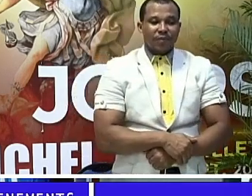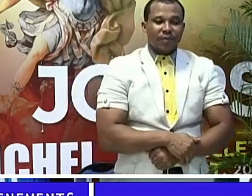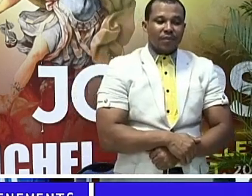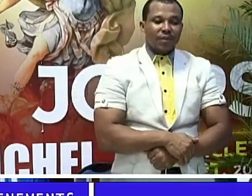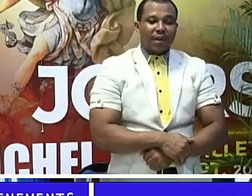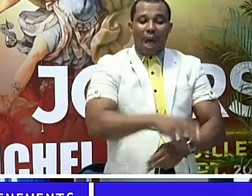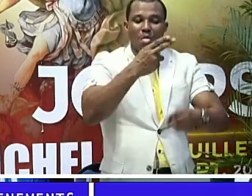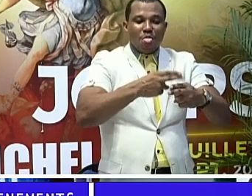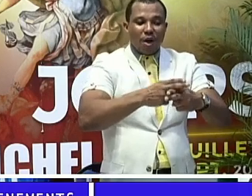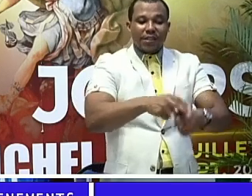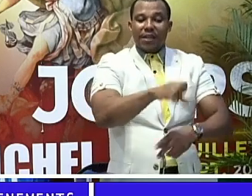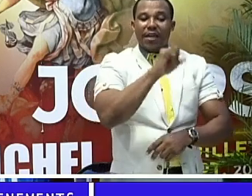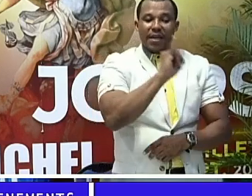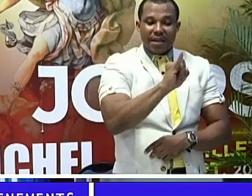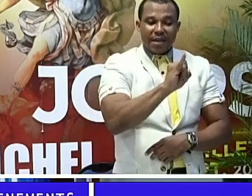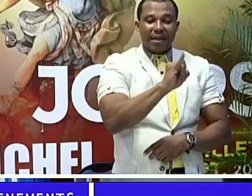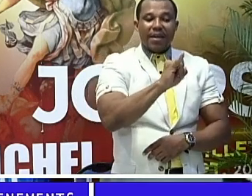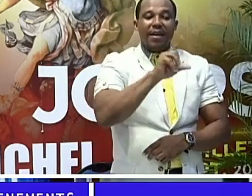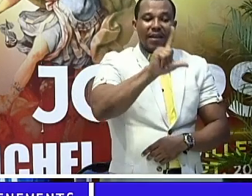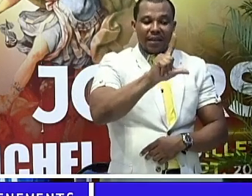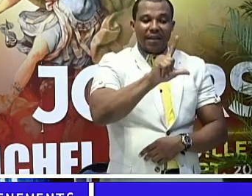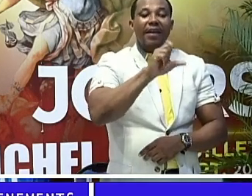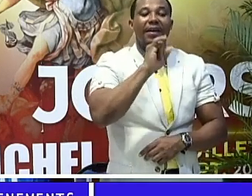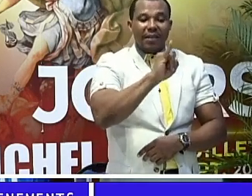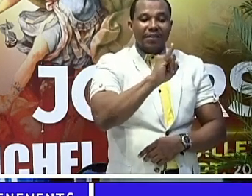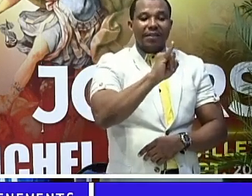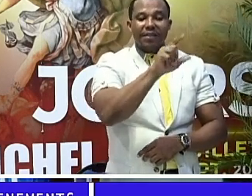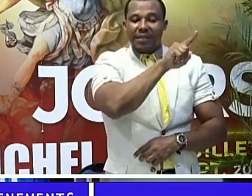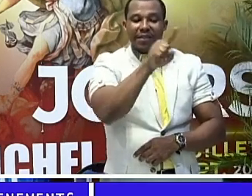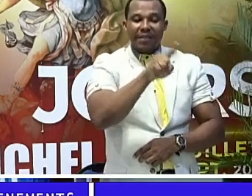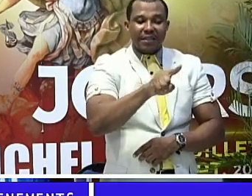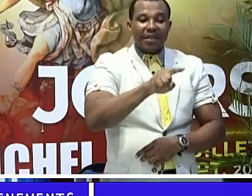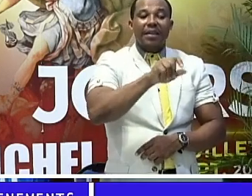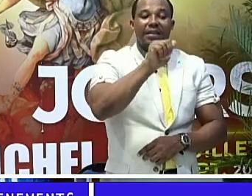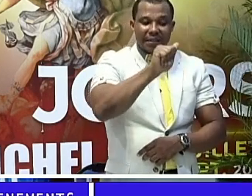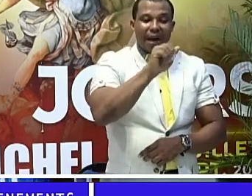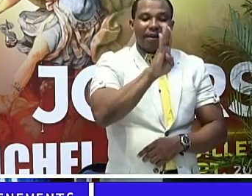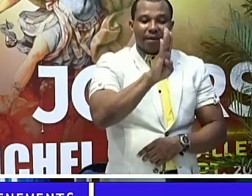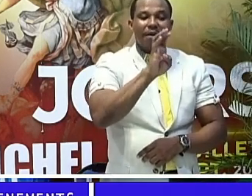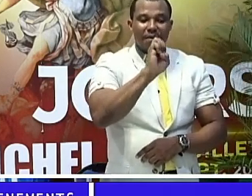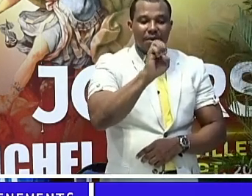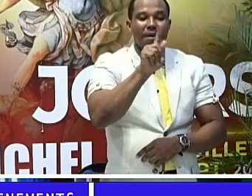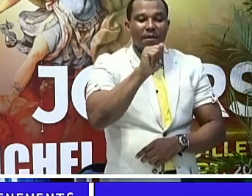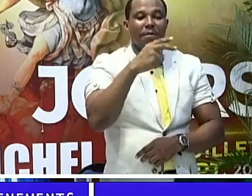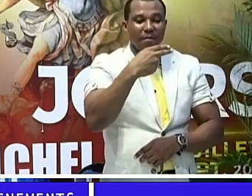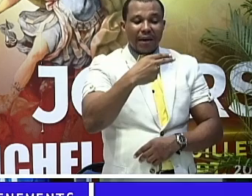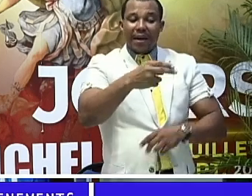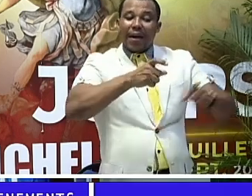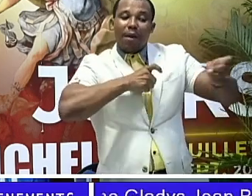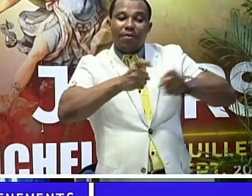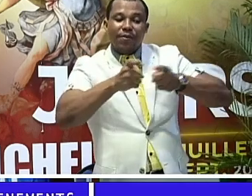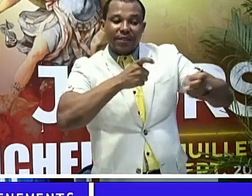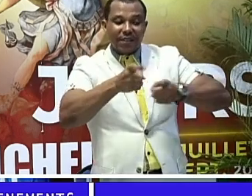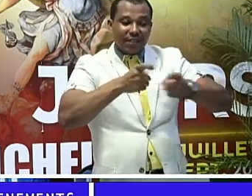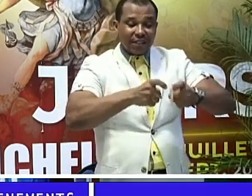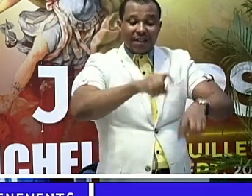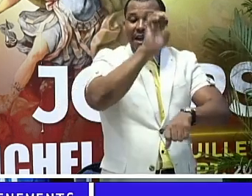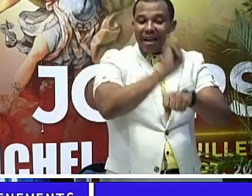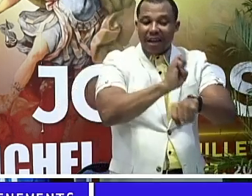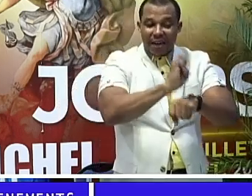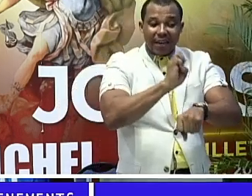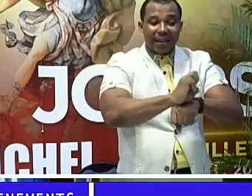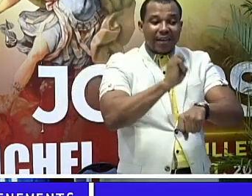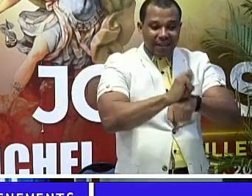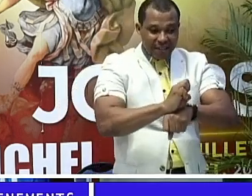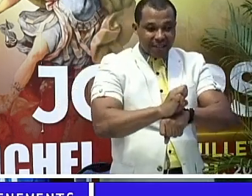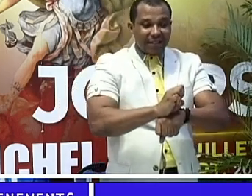Elisabeth II. C'est lui-même qui a dirigé l'église d'Angleterre. Et premier évêque responsable qui